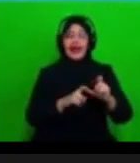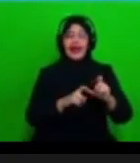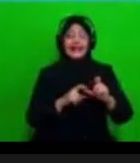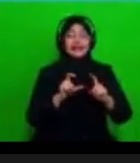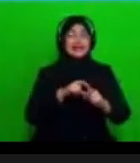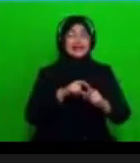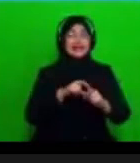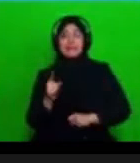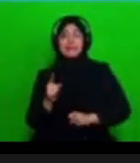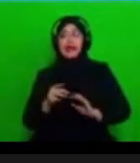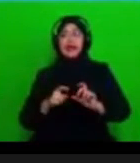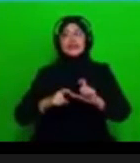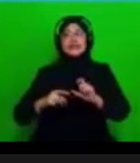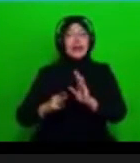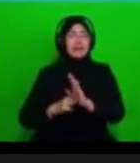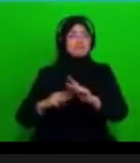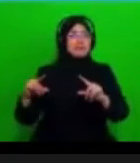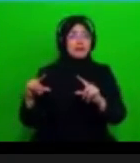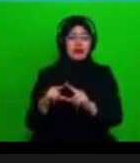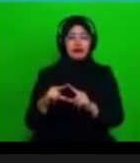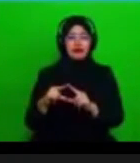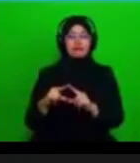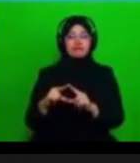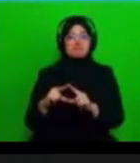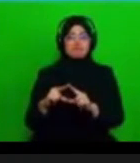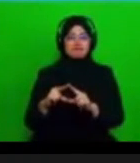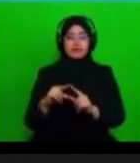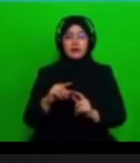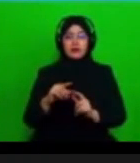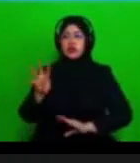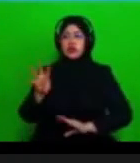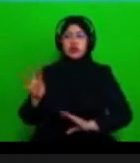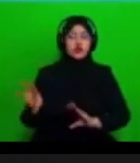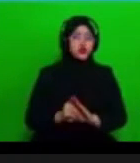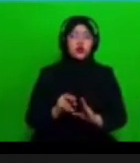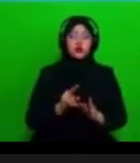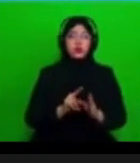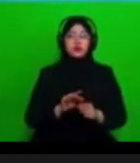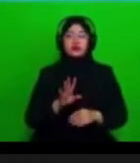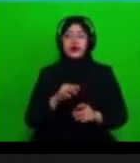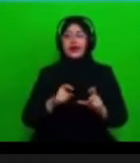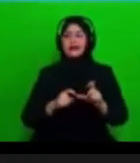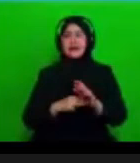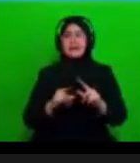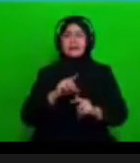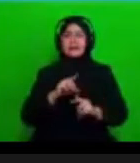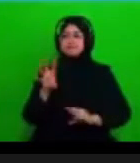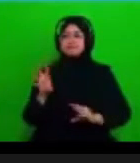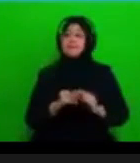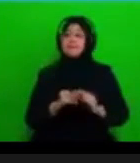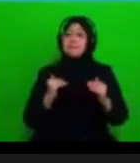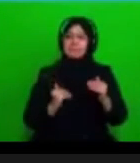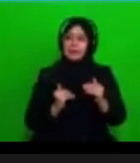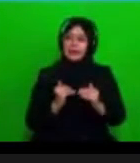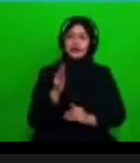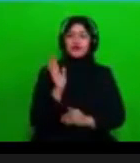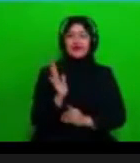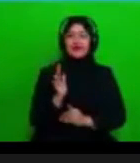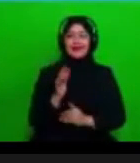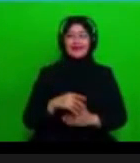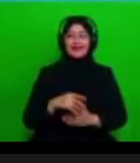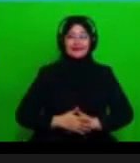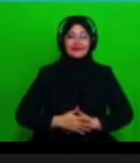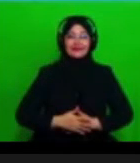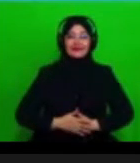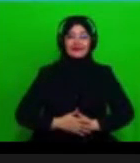SD, SMP, SMA, SMK, dan pendidikan menengah lainnya. Namun kita juga bisa